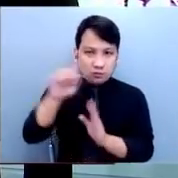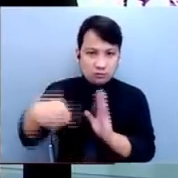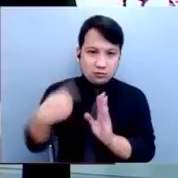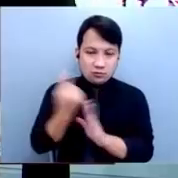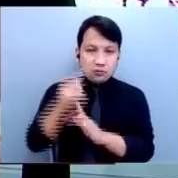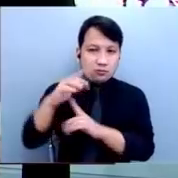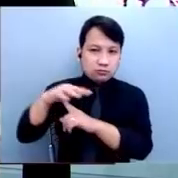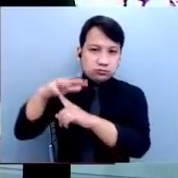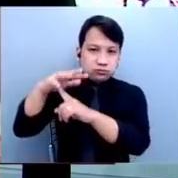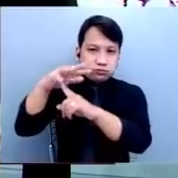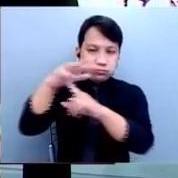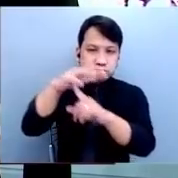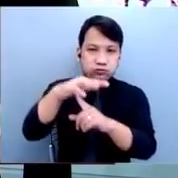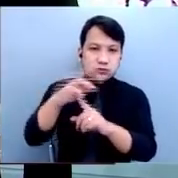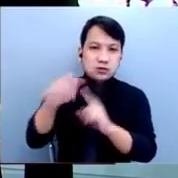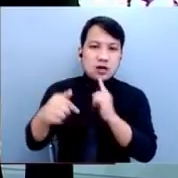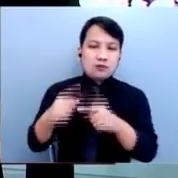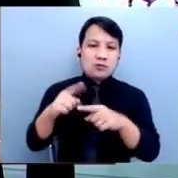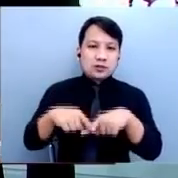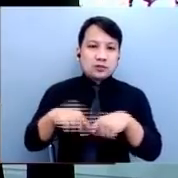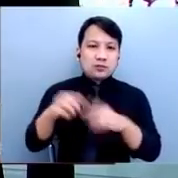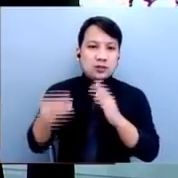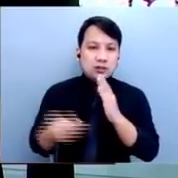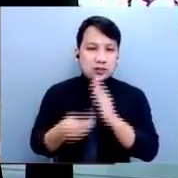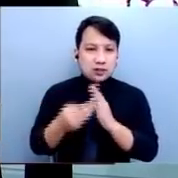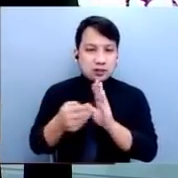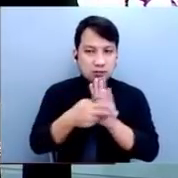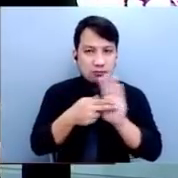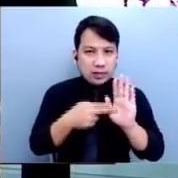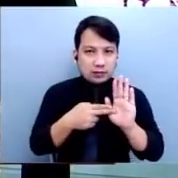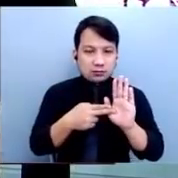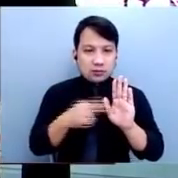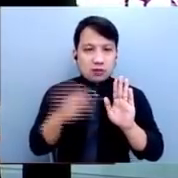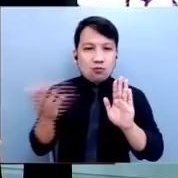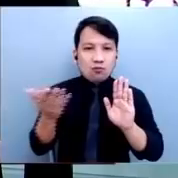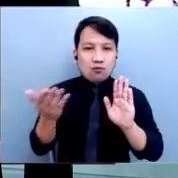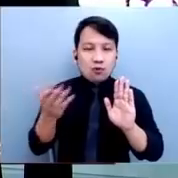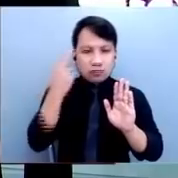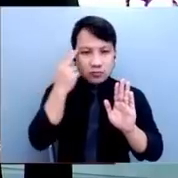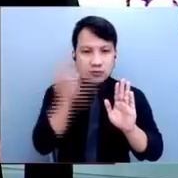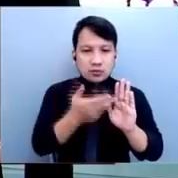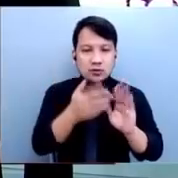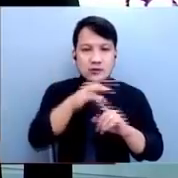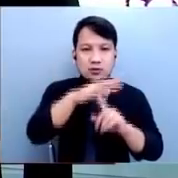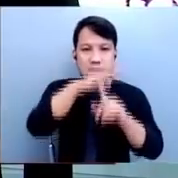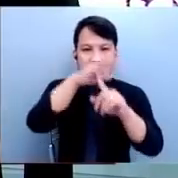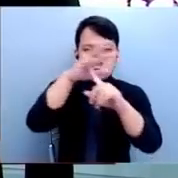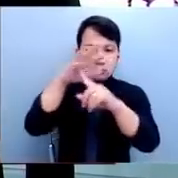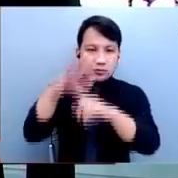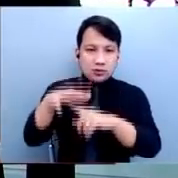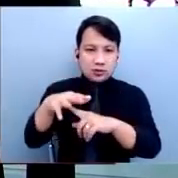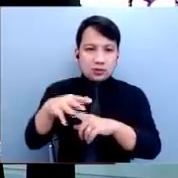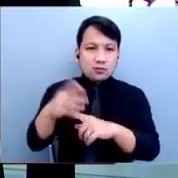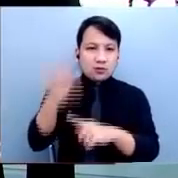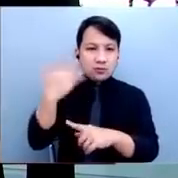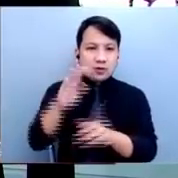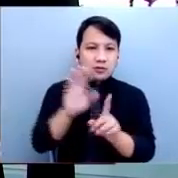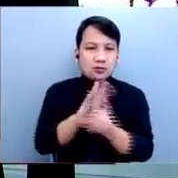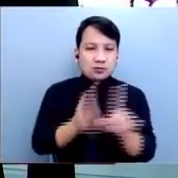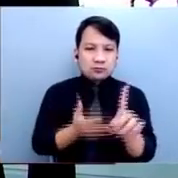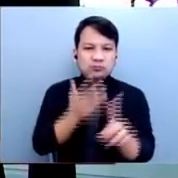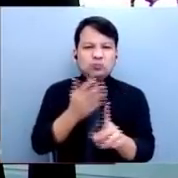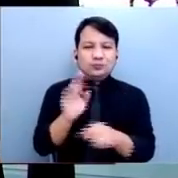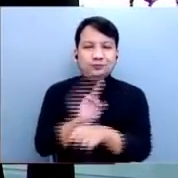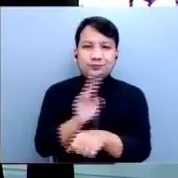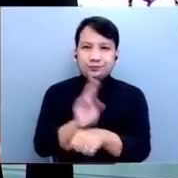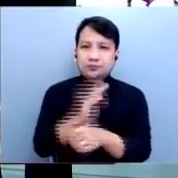cost. Depende po yan sa modelo. Ito ang dahilan kung bakit isang Airbus H125 sa pinakapopular na civilian light